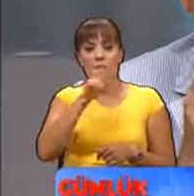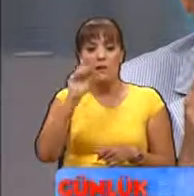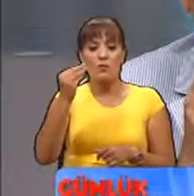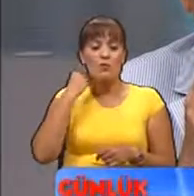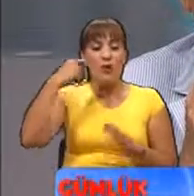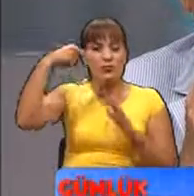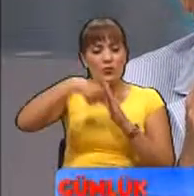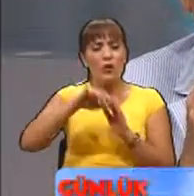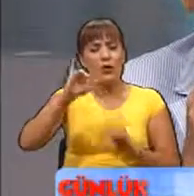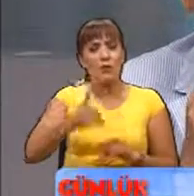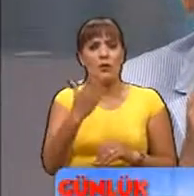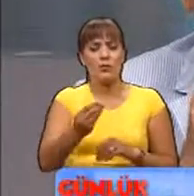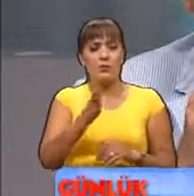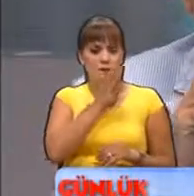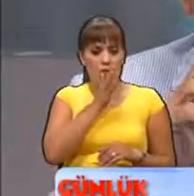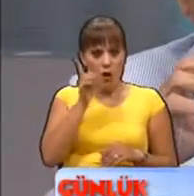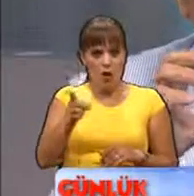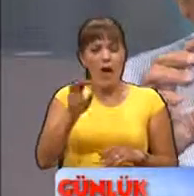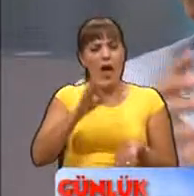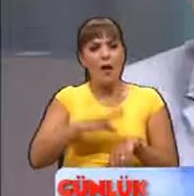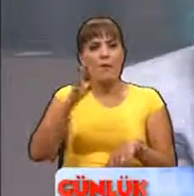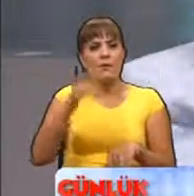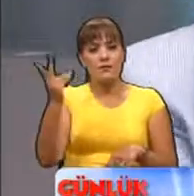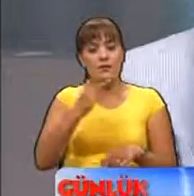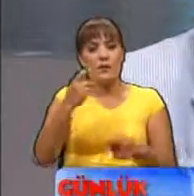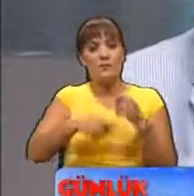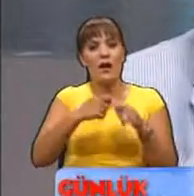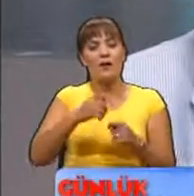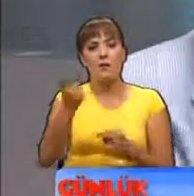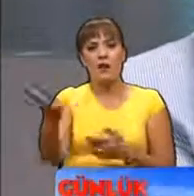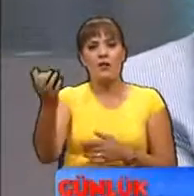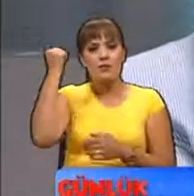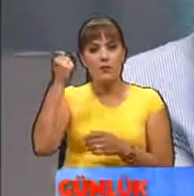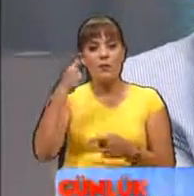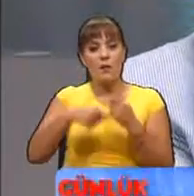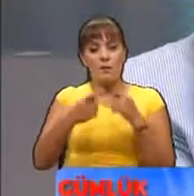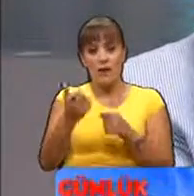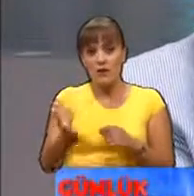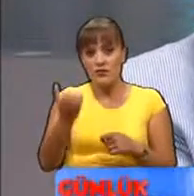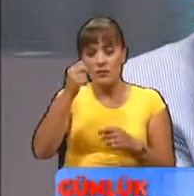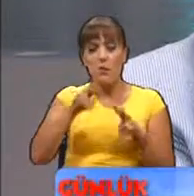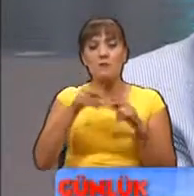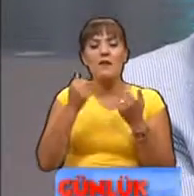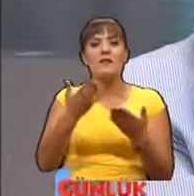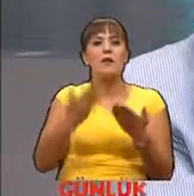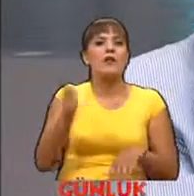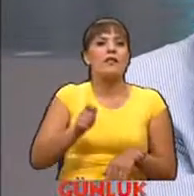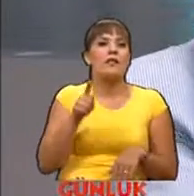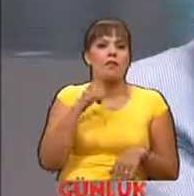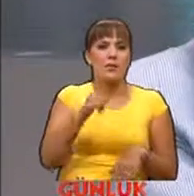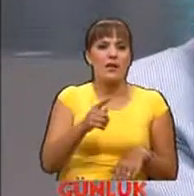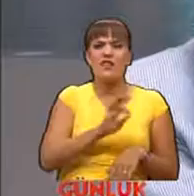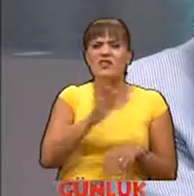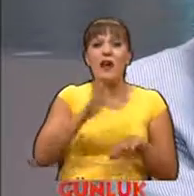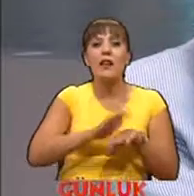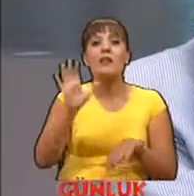babasının borca batık olduğunu biliyor. Hemen süratle gidip bankada parayı çekiyor. Hmm. Bankadan parayı çektiğinizde mirası kabul ettiniz.